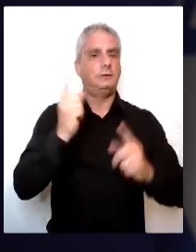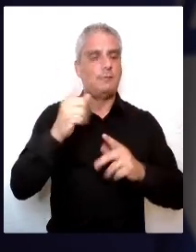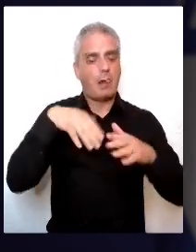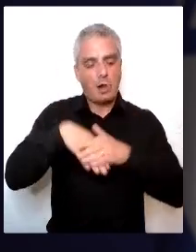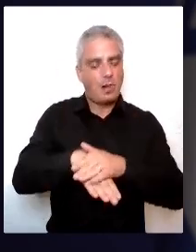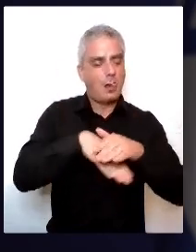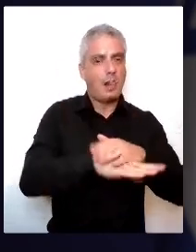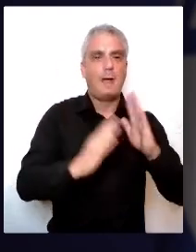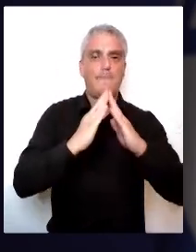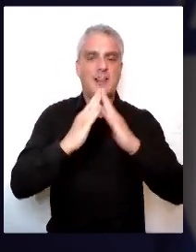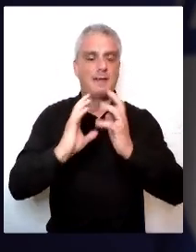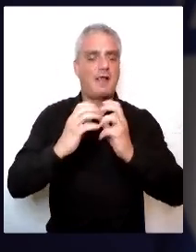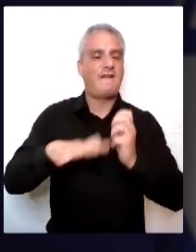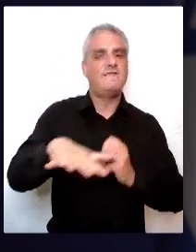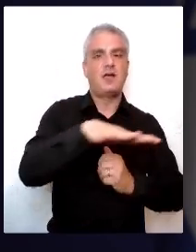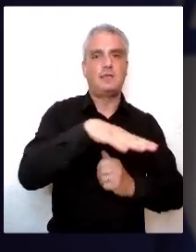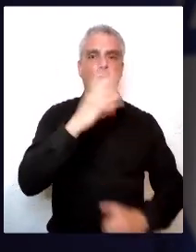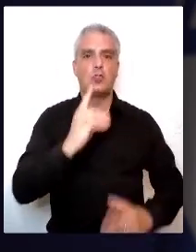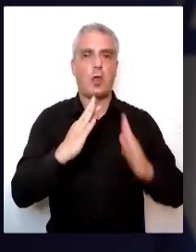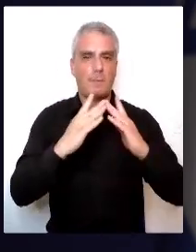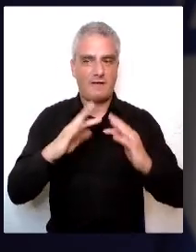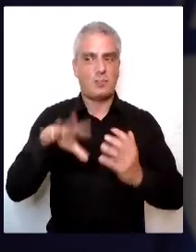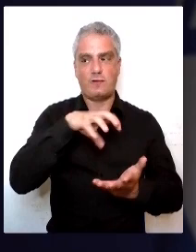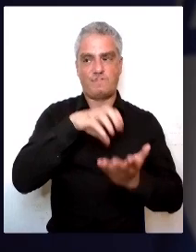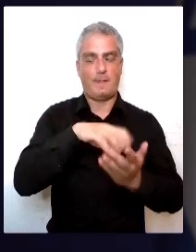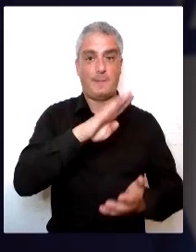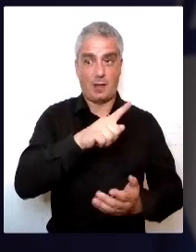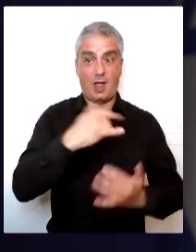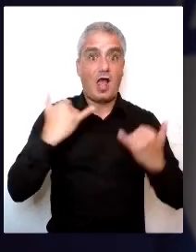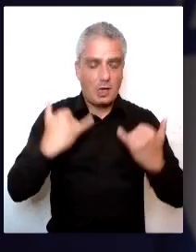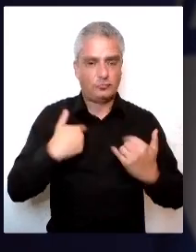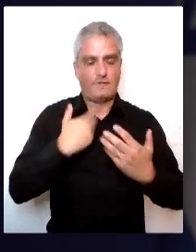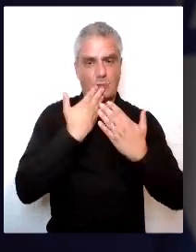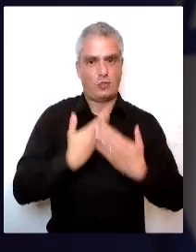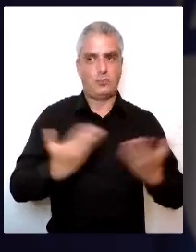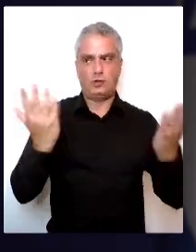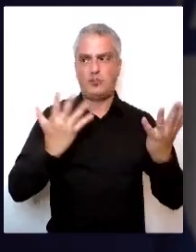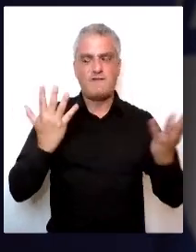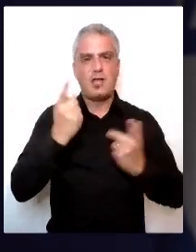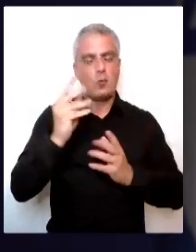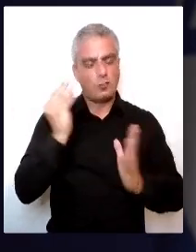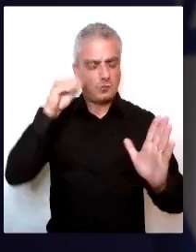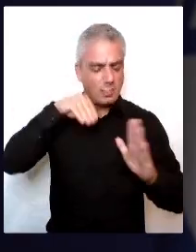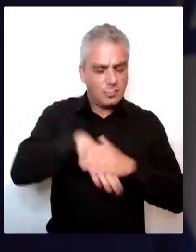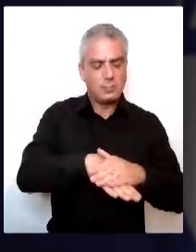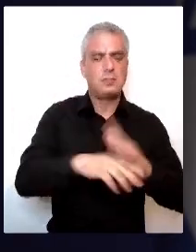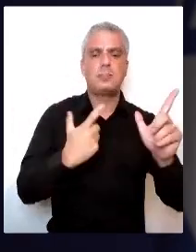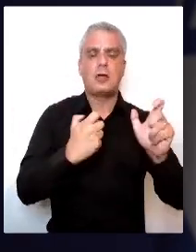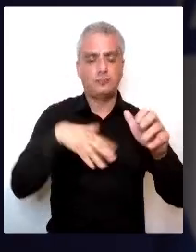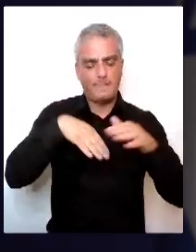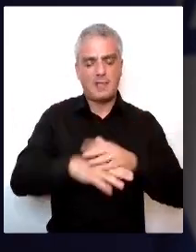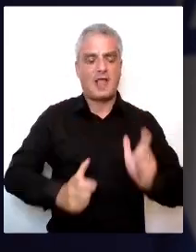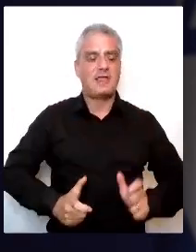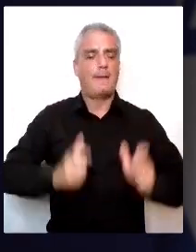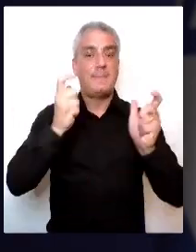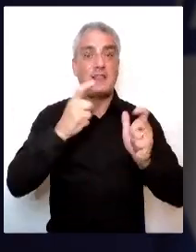בבתים ובכפרים בדרום לבנון ובקה וכ חסוף כיצד הוא מתמיין נשק אסטרטגי מתחת לבניינים